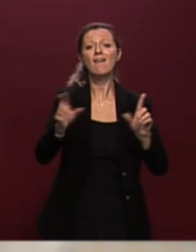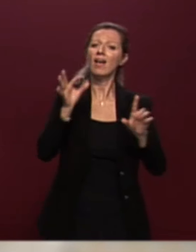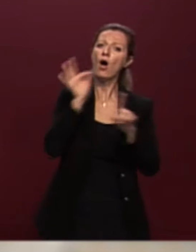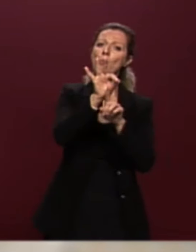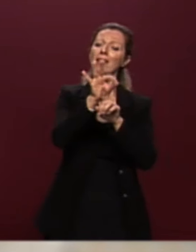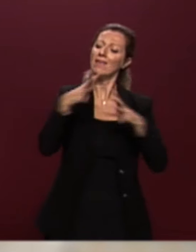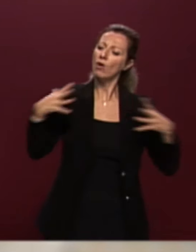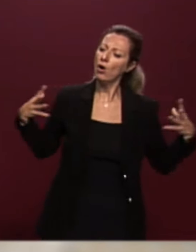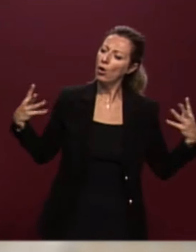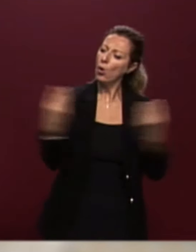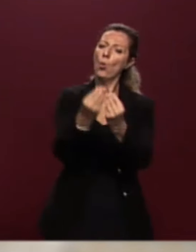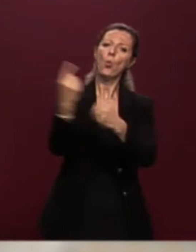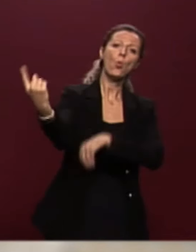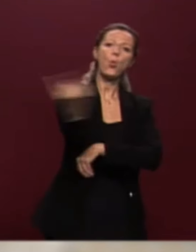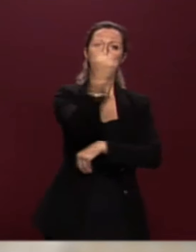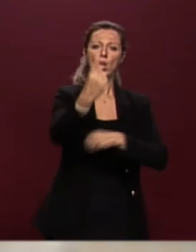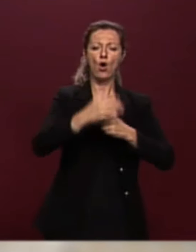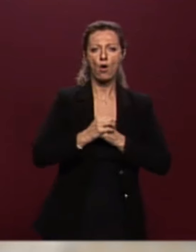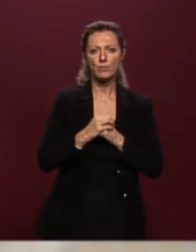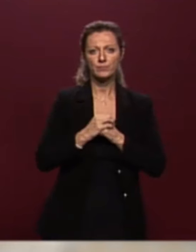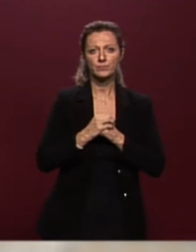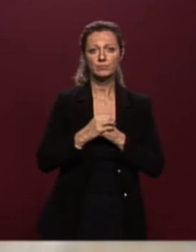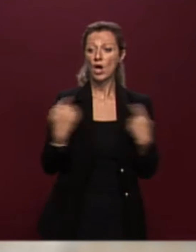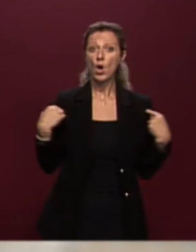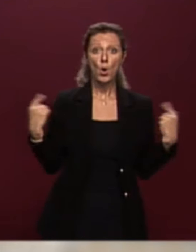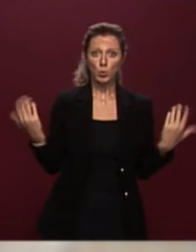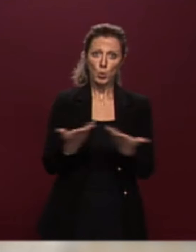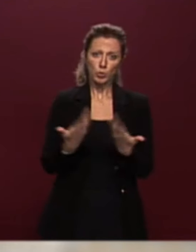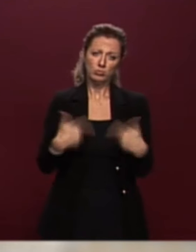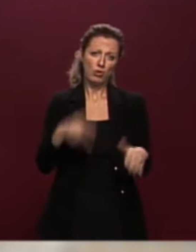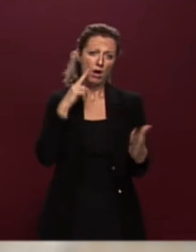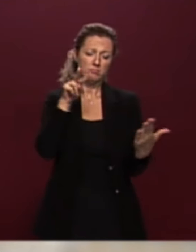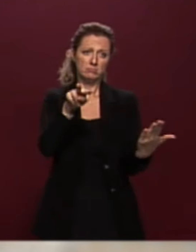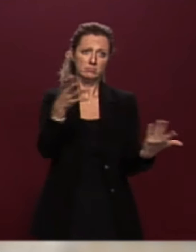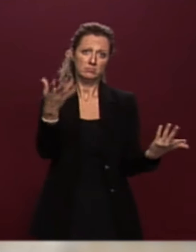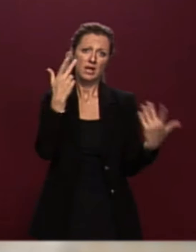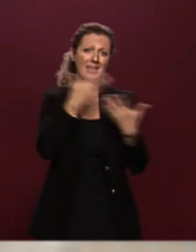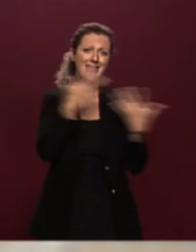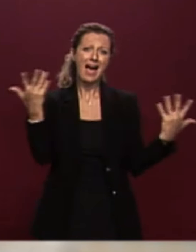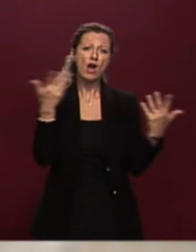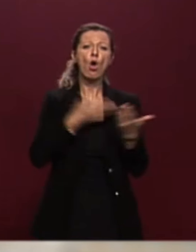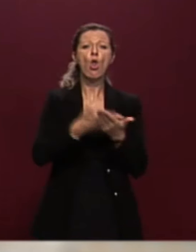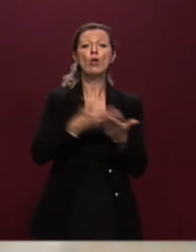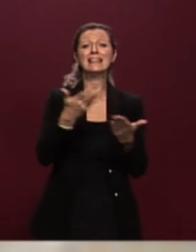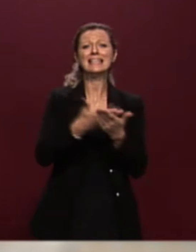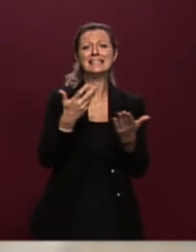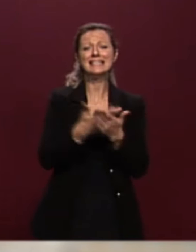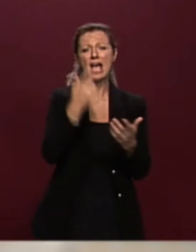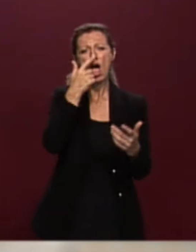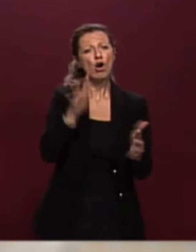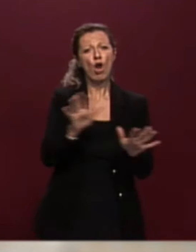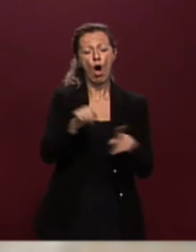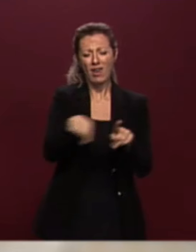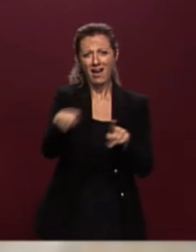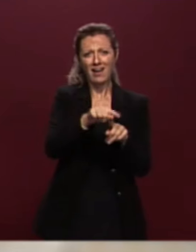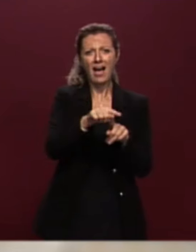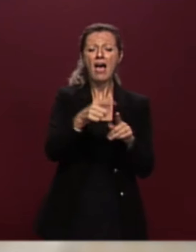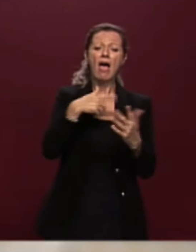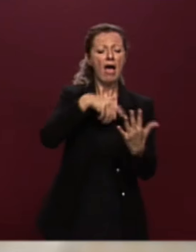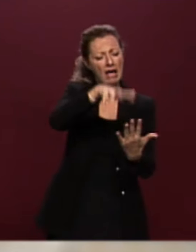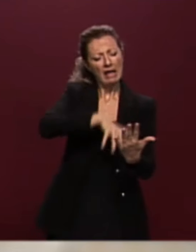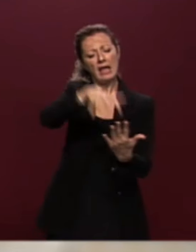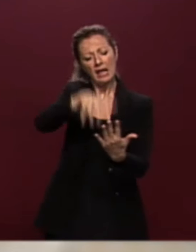comune. Tutti noi abbiamo davanti le notizie di cronaca degli ultimi giorni, le pagine scritte e le parole spese.